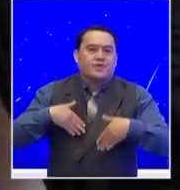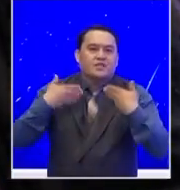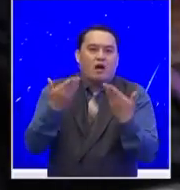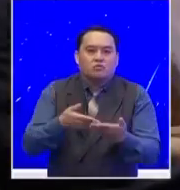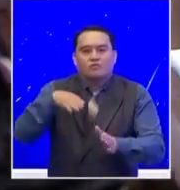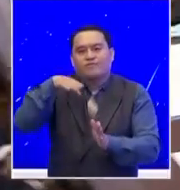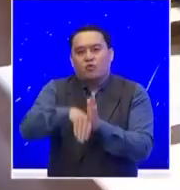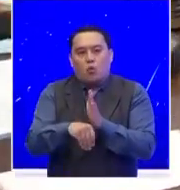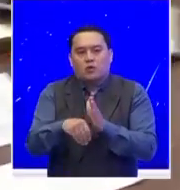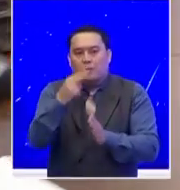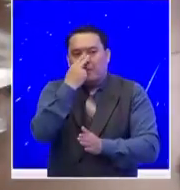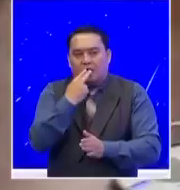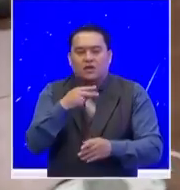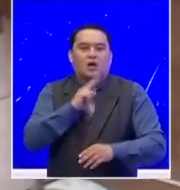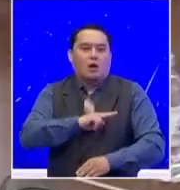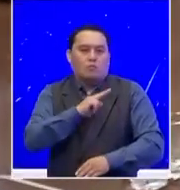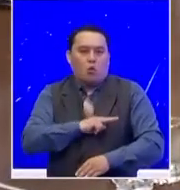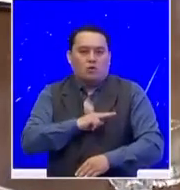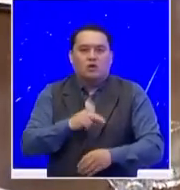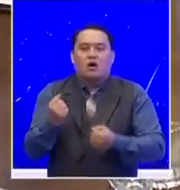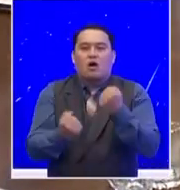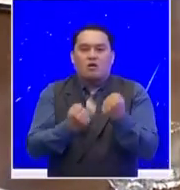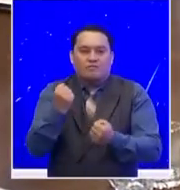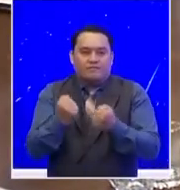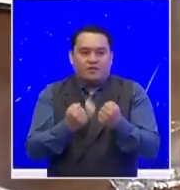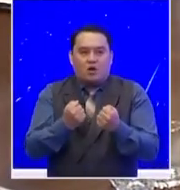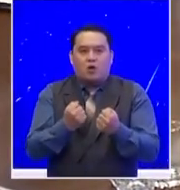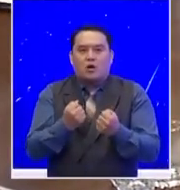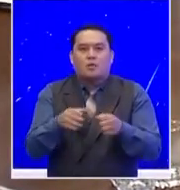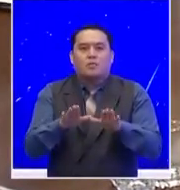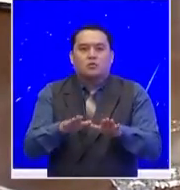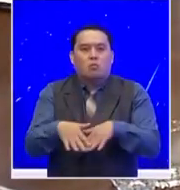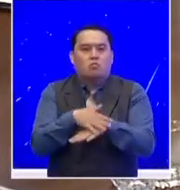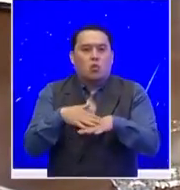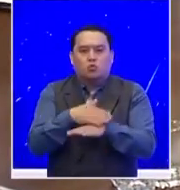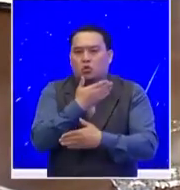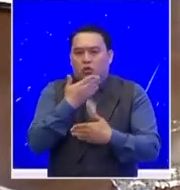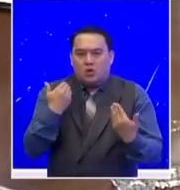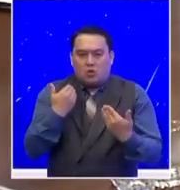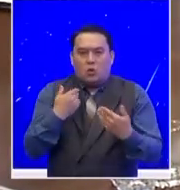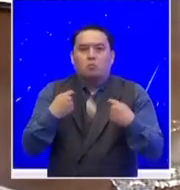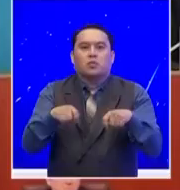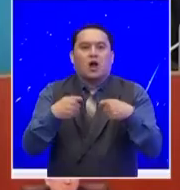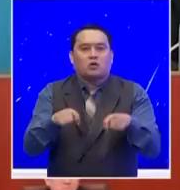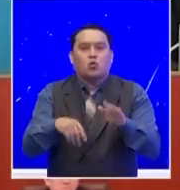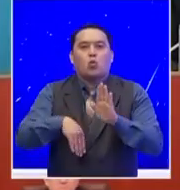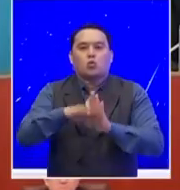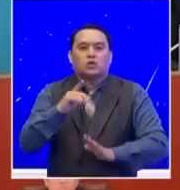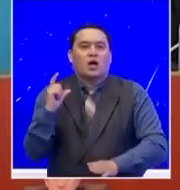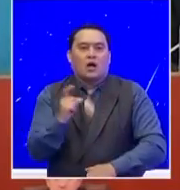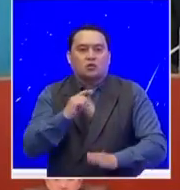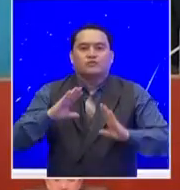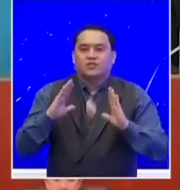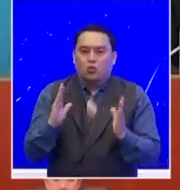о включении в привычный режим работы автосалонов. Они не являются местами большого скопления людей, но продажа авто улучшит